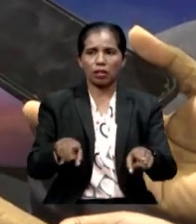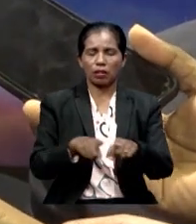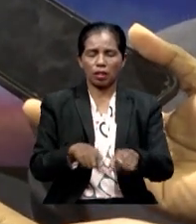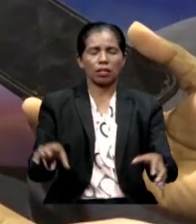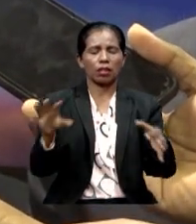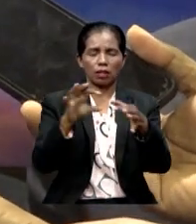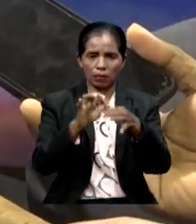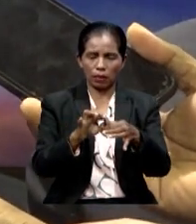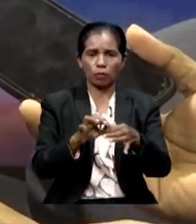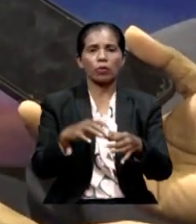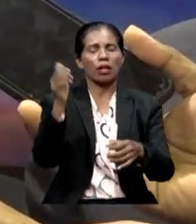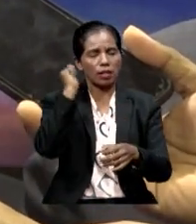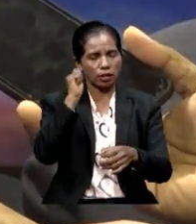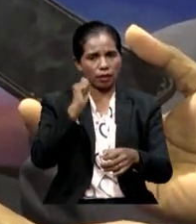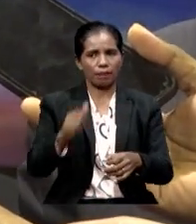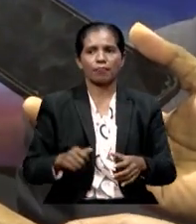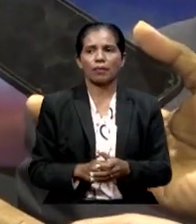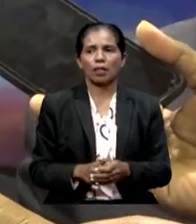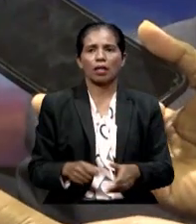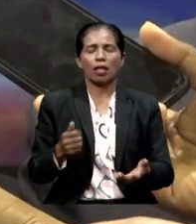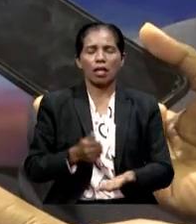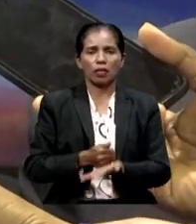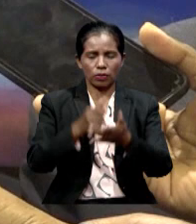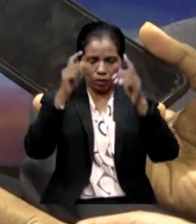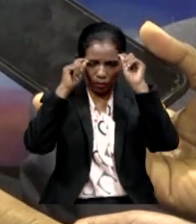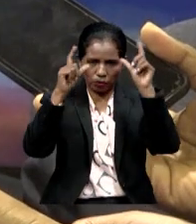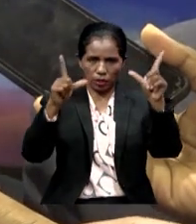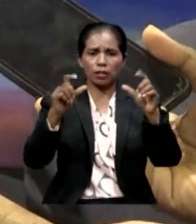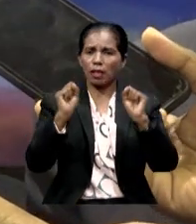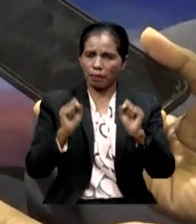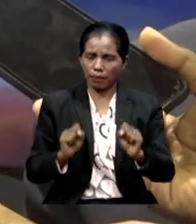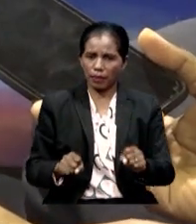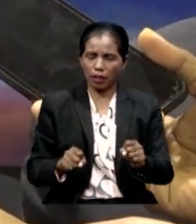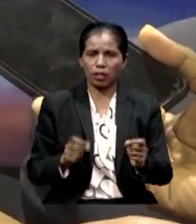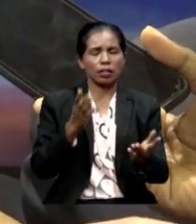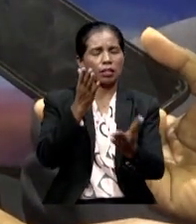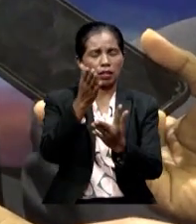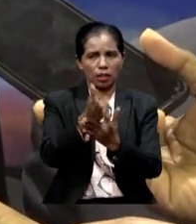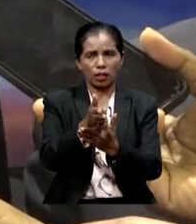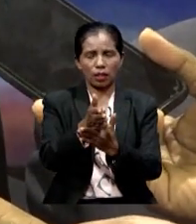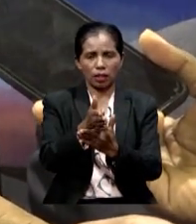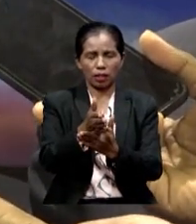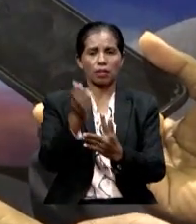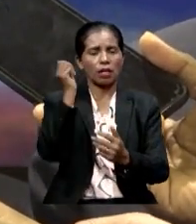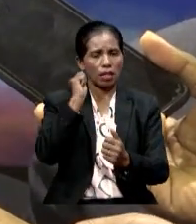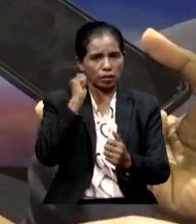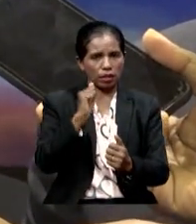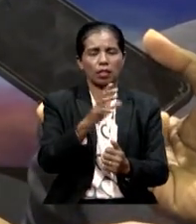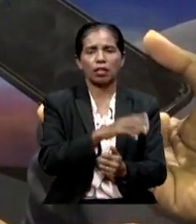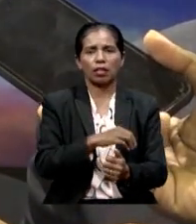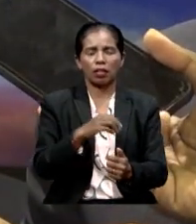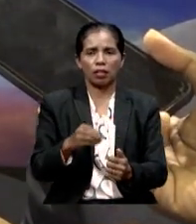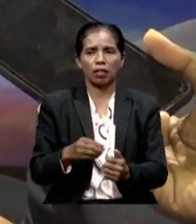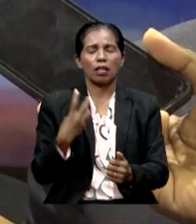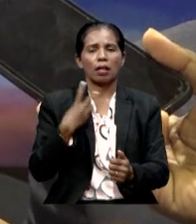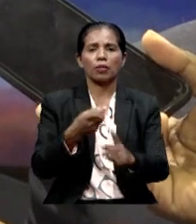ASEAN. Dalam rangka membantu Timor-Leste untuk eksis dalam keanggotaan ASEAN tersebut, kami